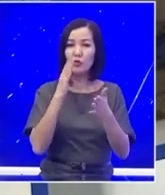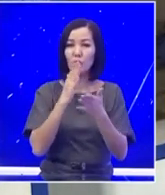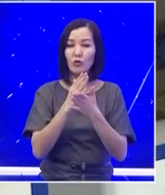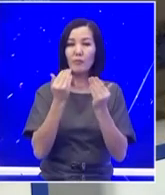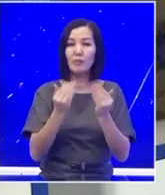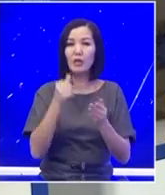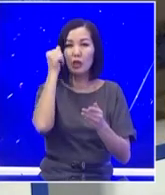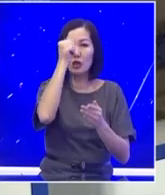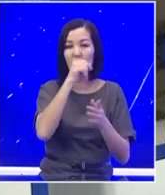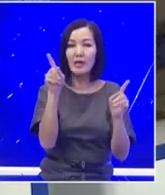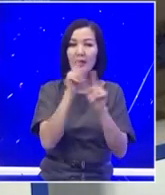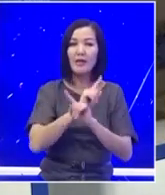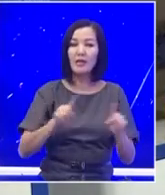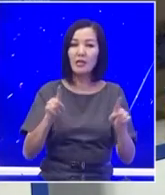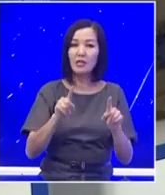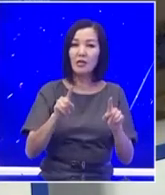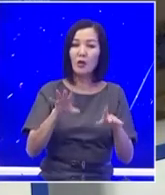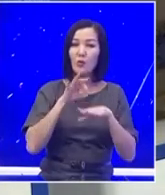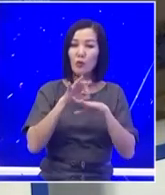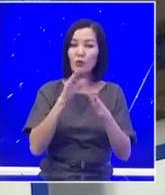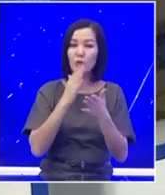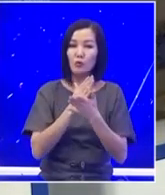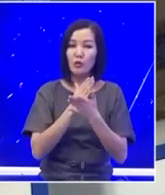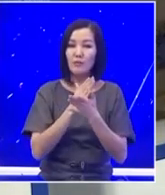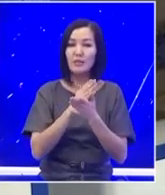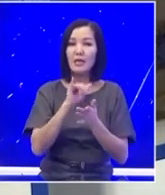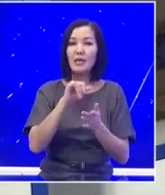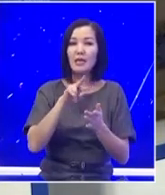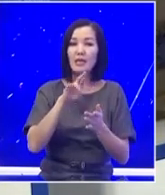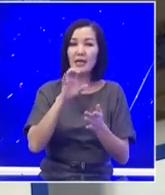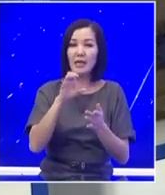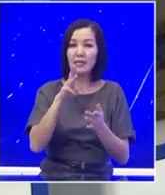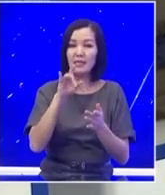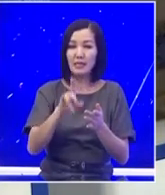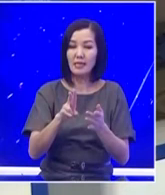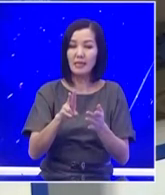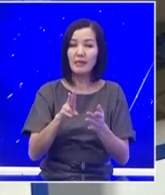Биылғы жылы біз ерекше форматта өткізіп отырмыз. Бұл Ильястың жаңағы